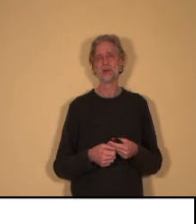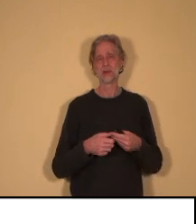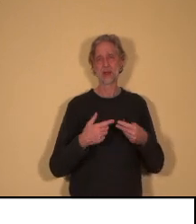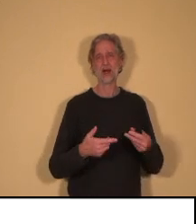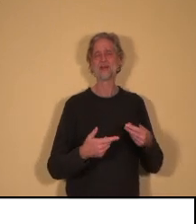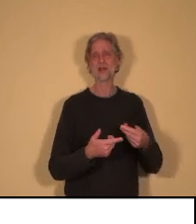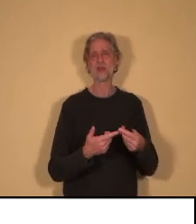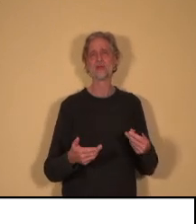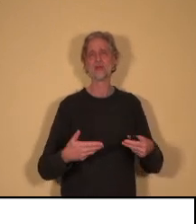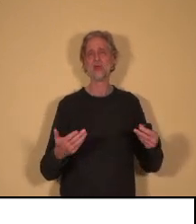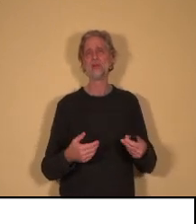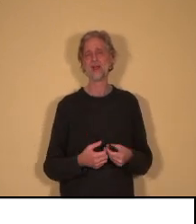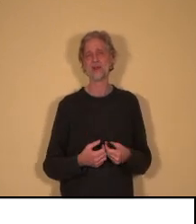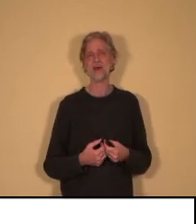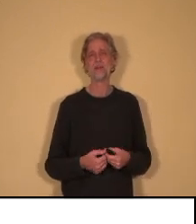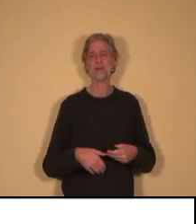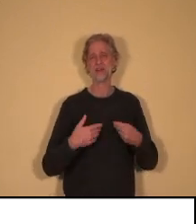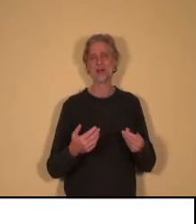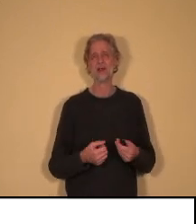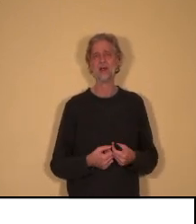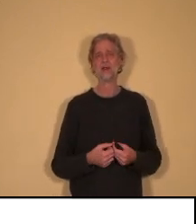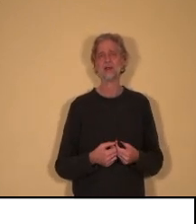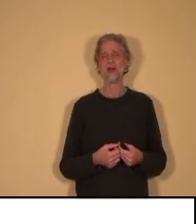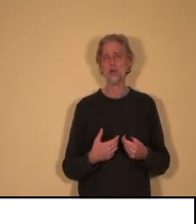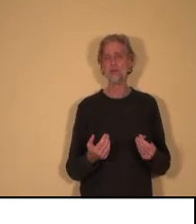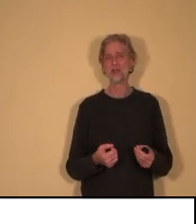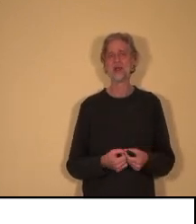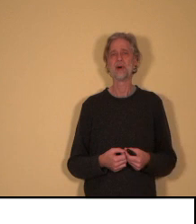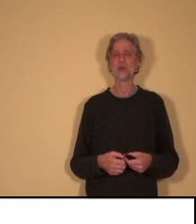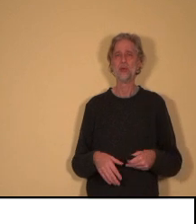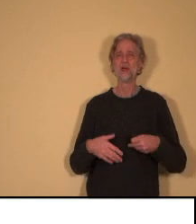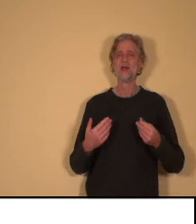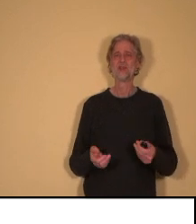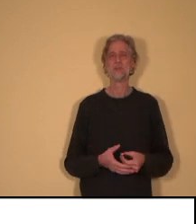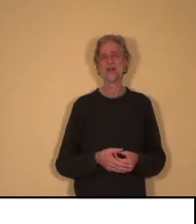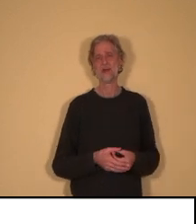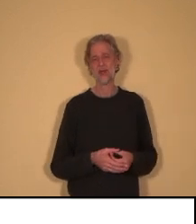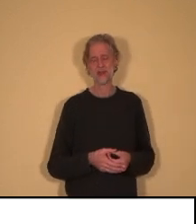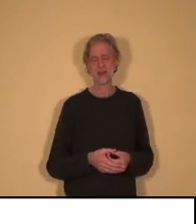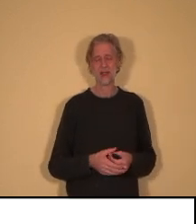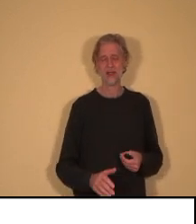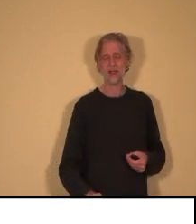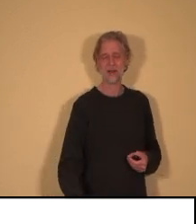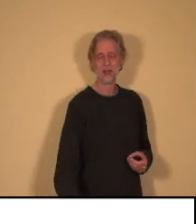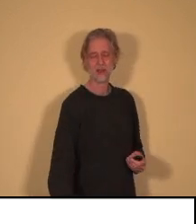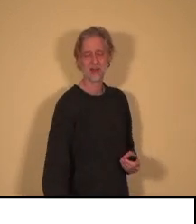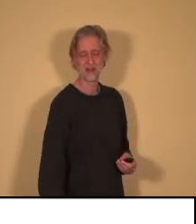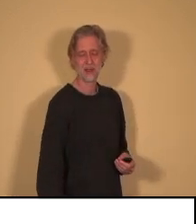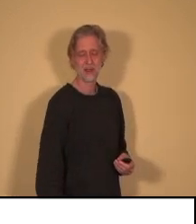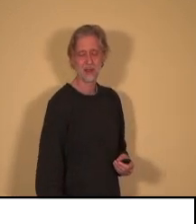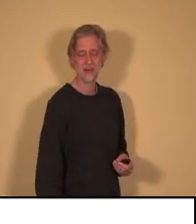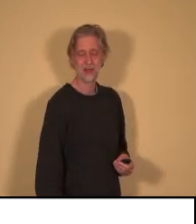und gleichzeitig durch das Verdünnen mit etwas wärmerem Wasser erhöhen wir die Temperatur, sodass beide Effekte dahin gehen,